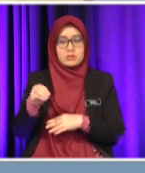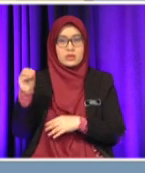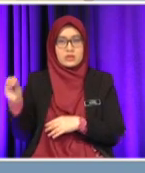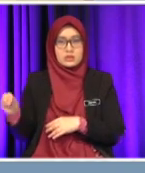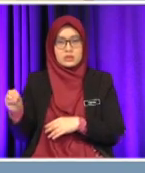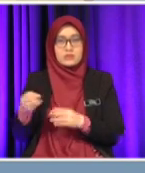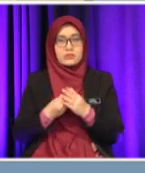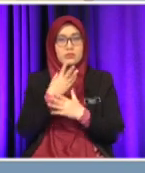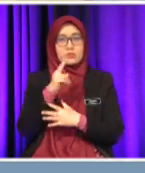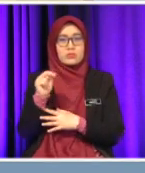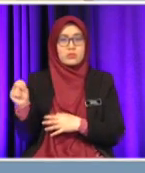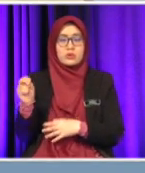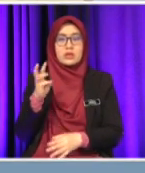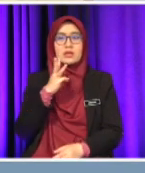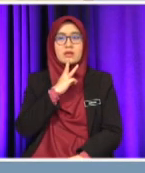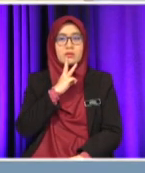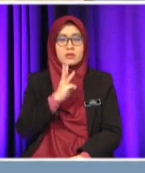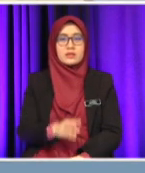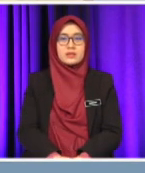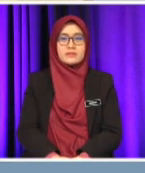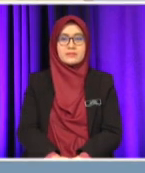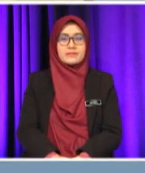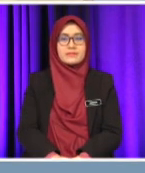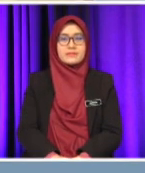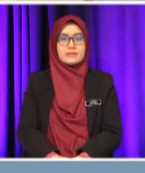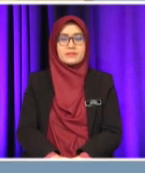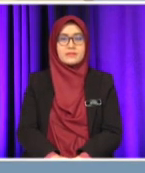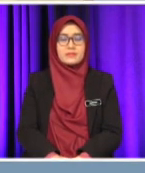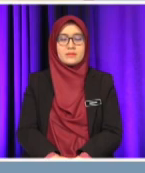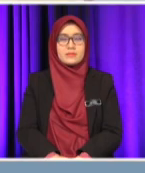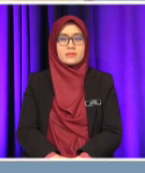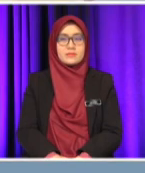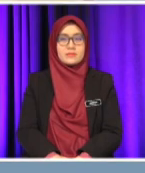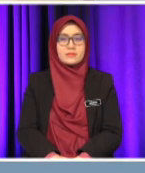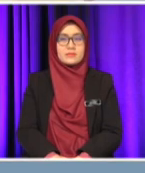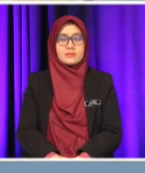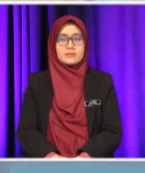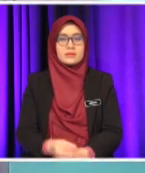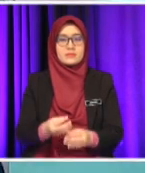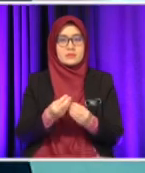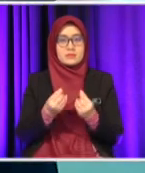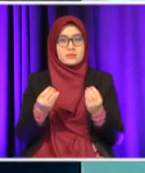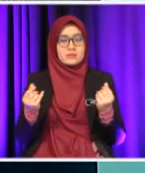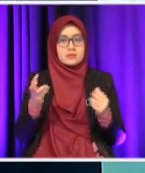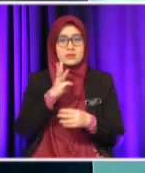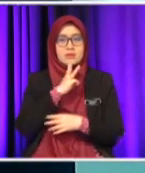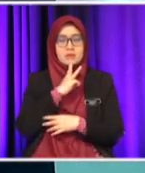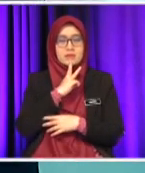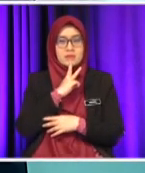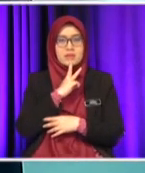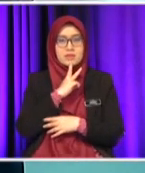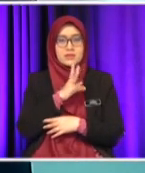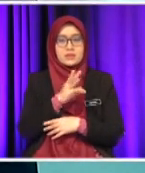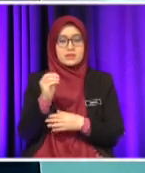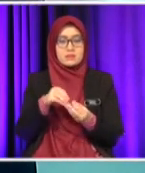atau bensin dan hitam bekas Senayan dalam lampu kemudian tanah air benih tumbuhan narkotik dan juga